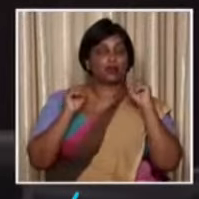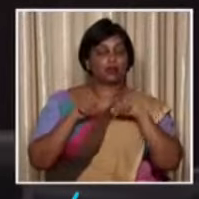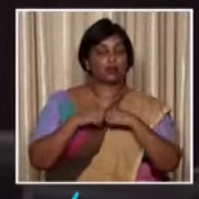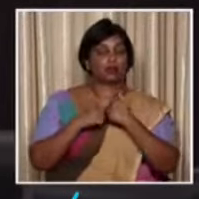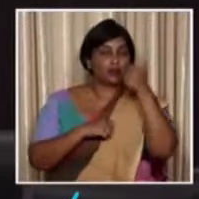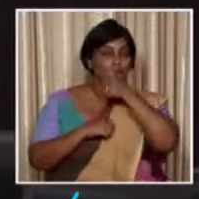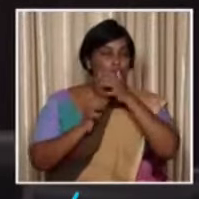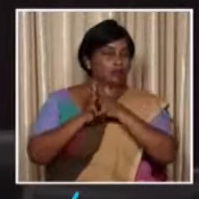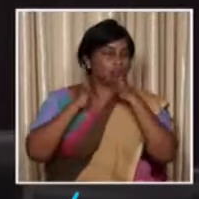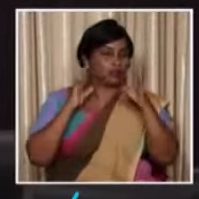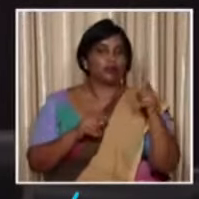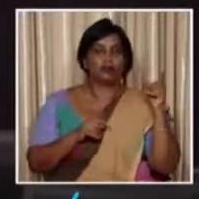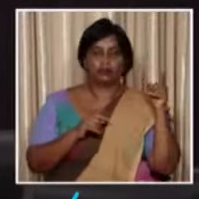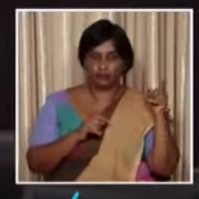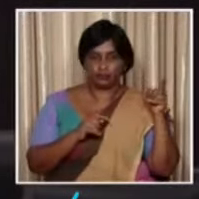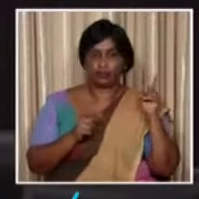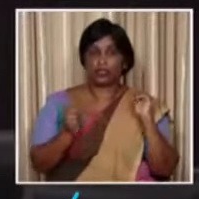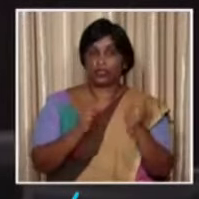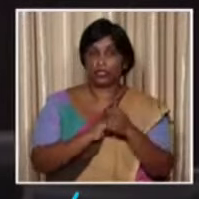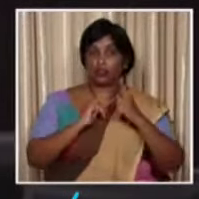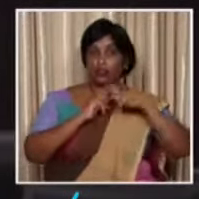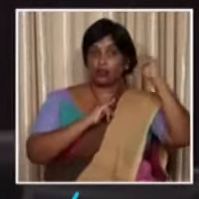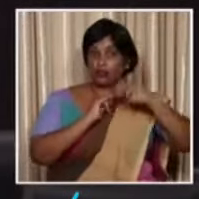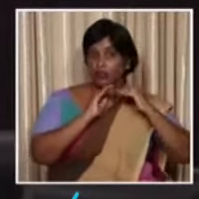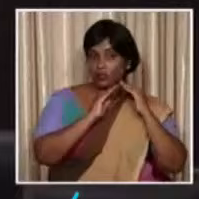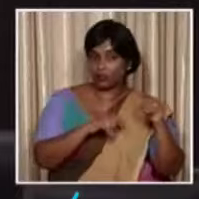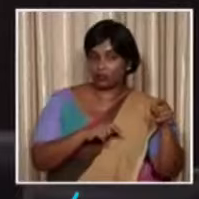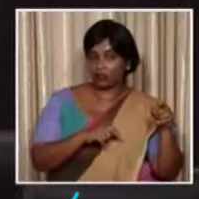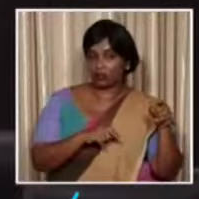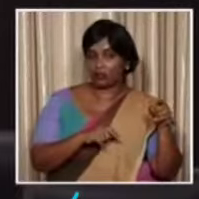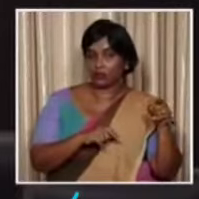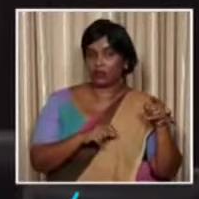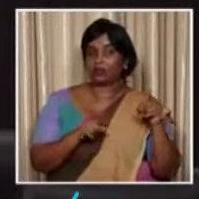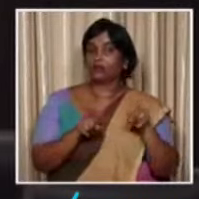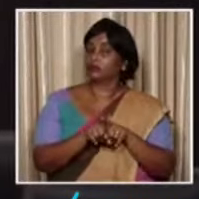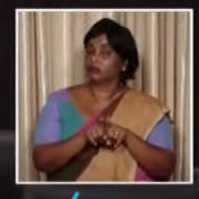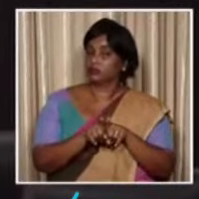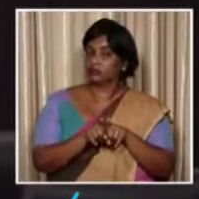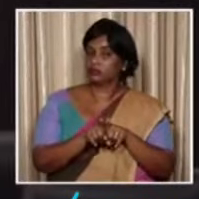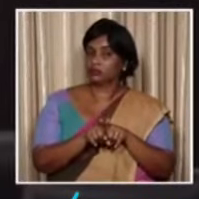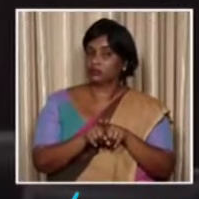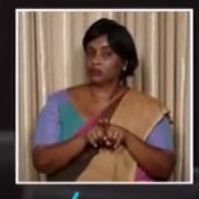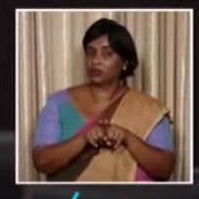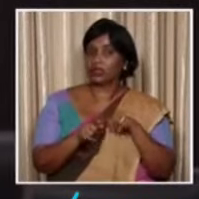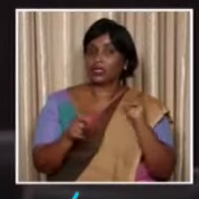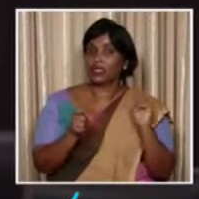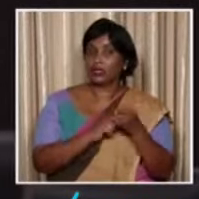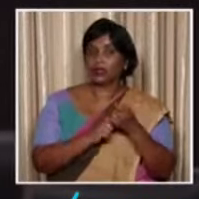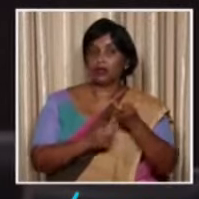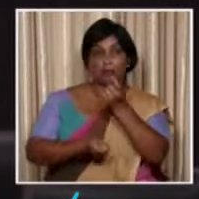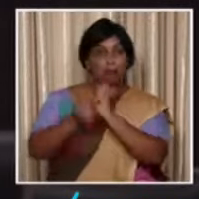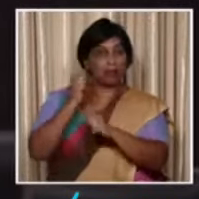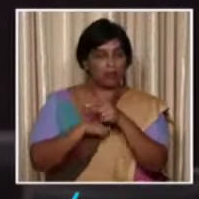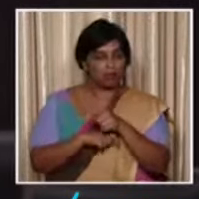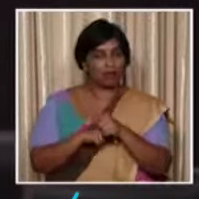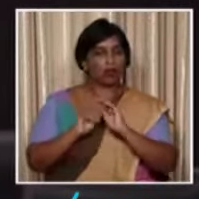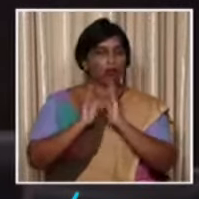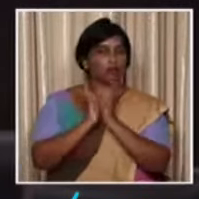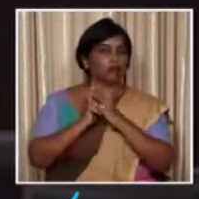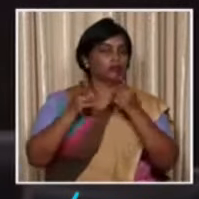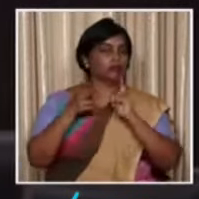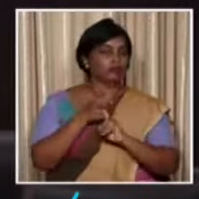අක්‍රමිකතා ගොඩක් තියෙනවා ක්‍රිකට් විශ්වවිද්‍යාලය ඒ වගේම ක්‍රිකට් භාණ්ඩ මිලදී ගැනීම මේ ඊළඟ